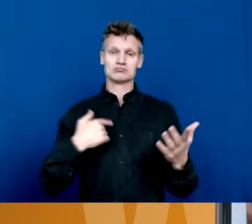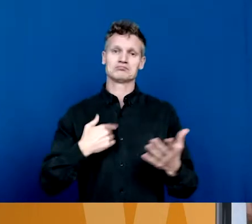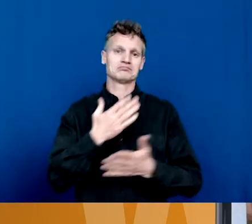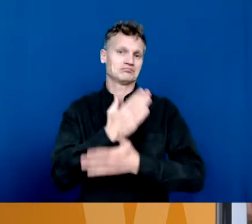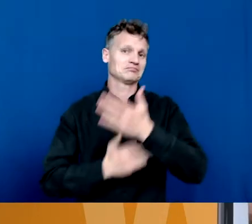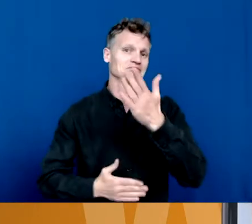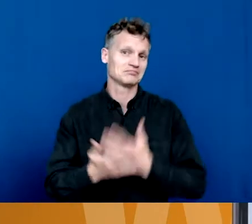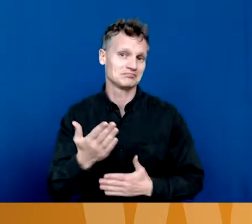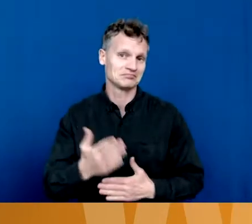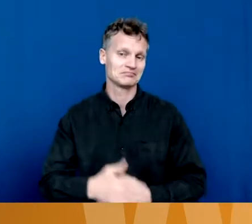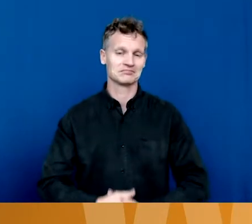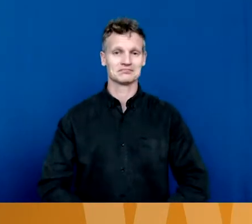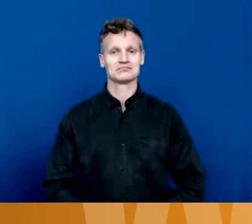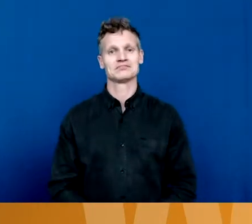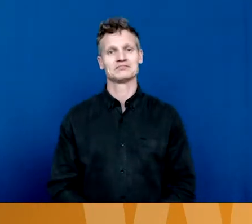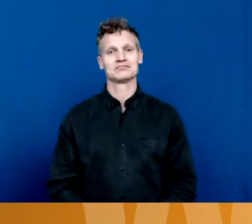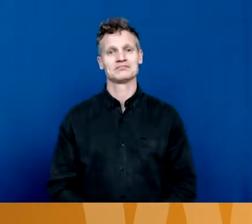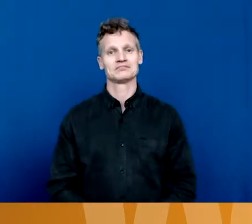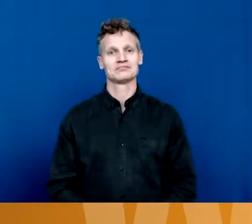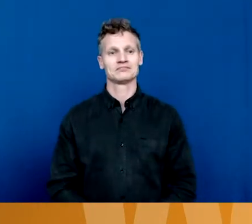handicap.